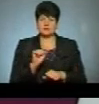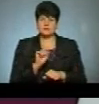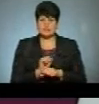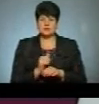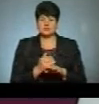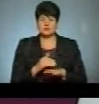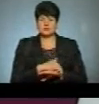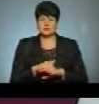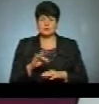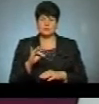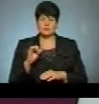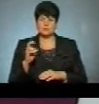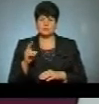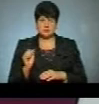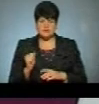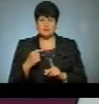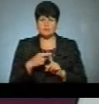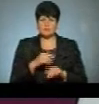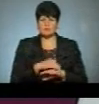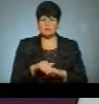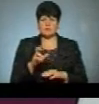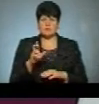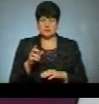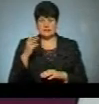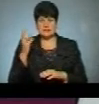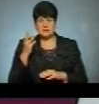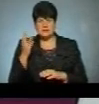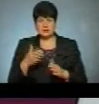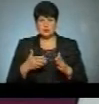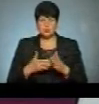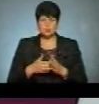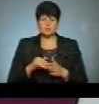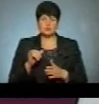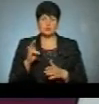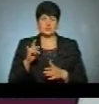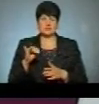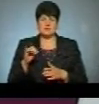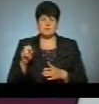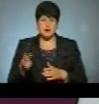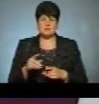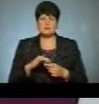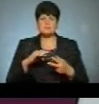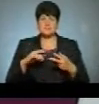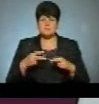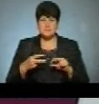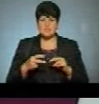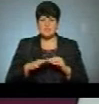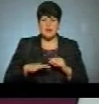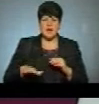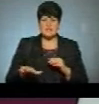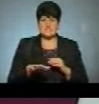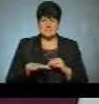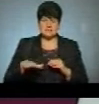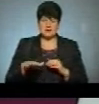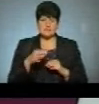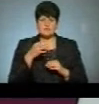вулиці Руської від перехрестя з вулицями Богдана Хмельницького і Гоголя до універмагу. Там замінять асфальт, розповів начальник відділу технічного нагляду